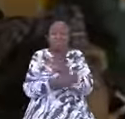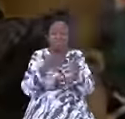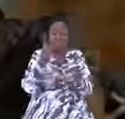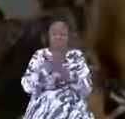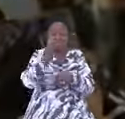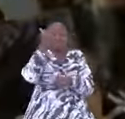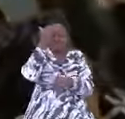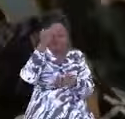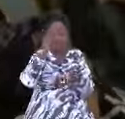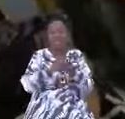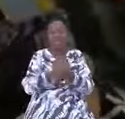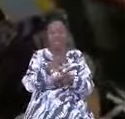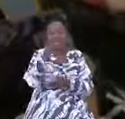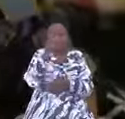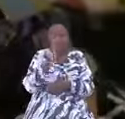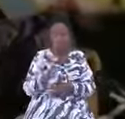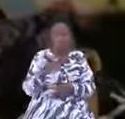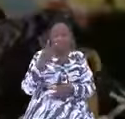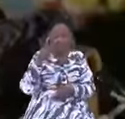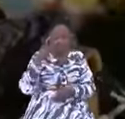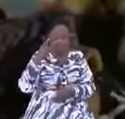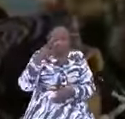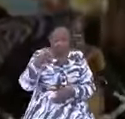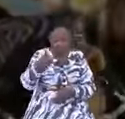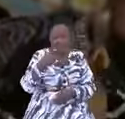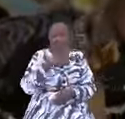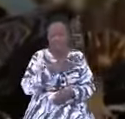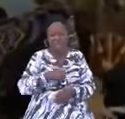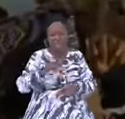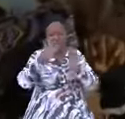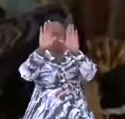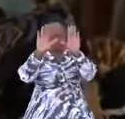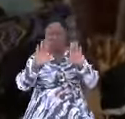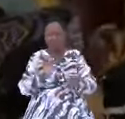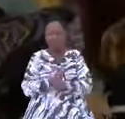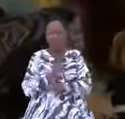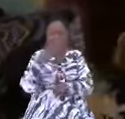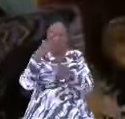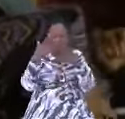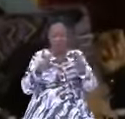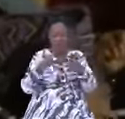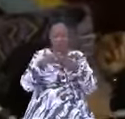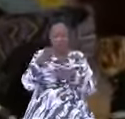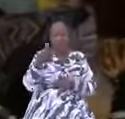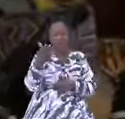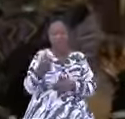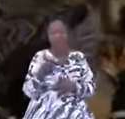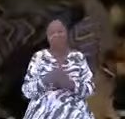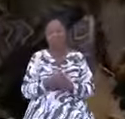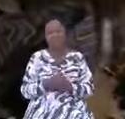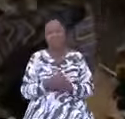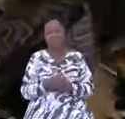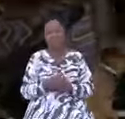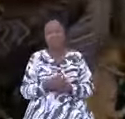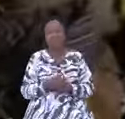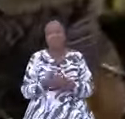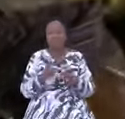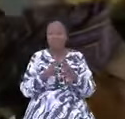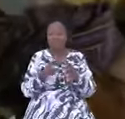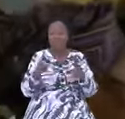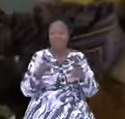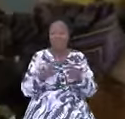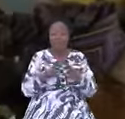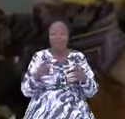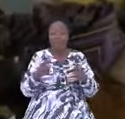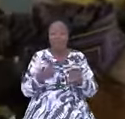entier partout vous êtes les miracles viennent pour vous très bientôt préparez vos pouces un